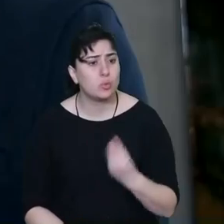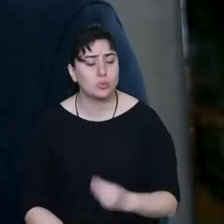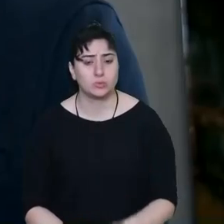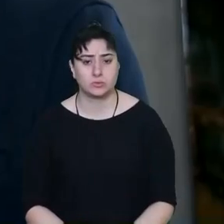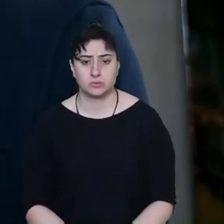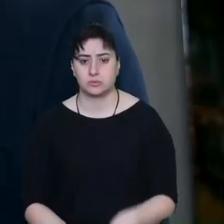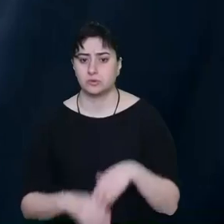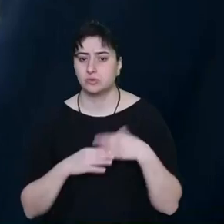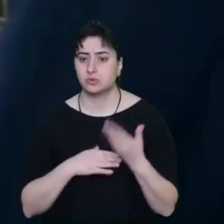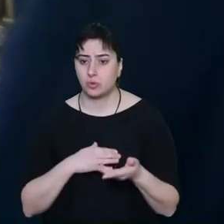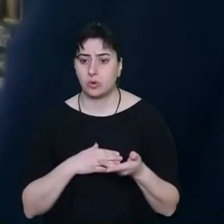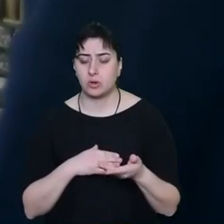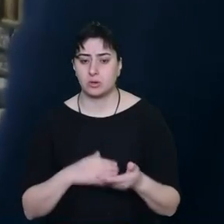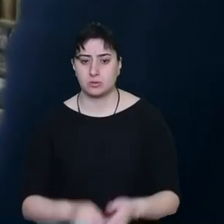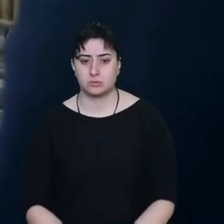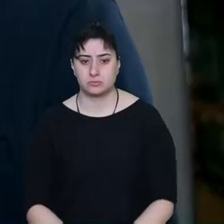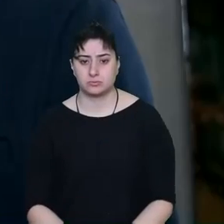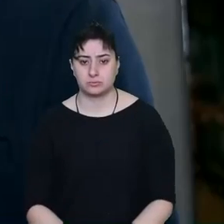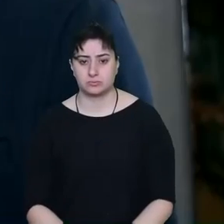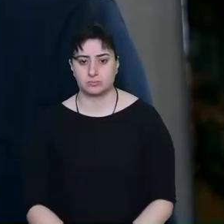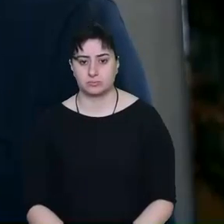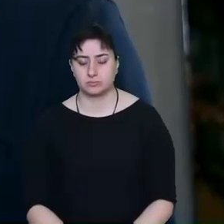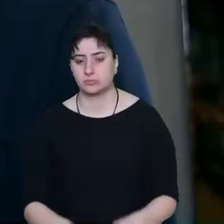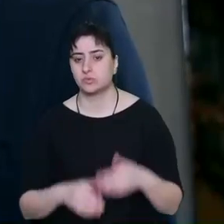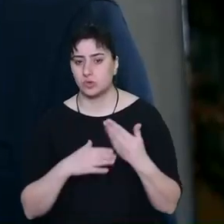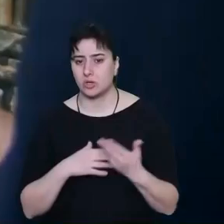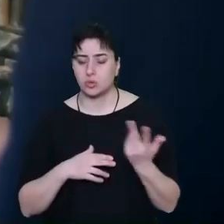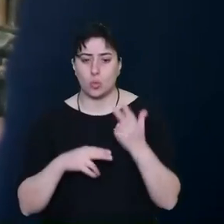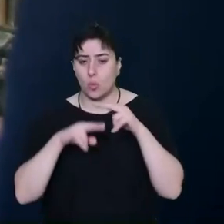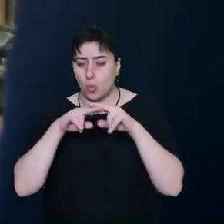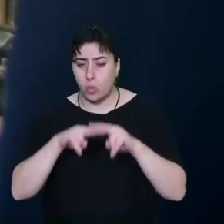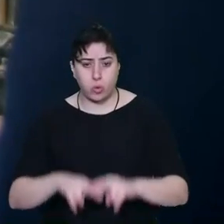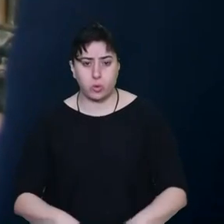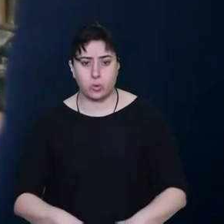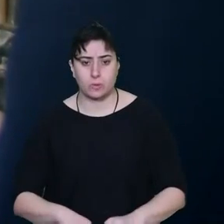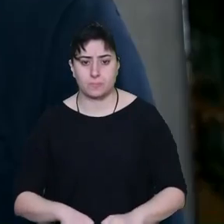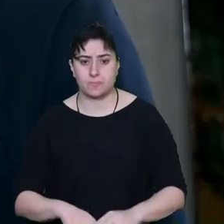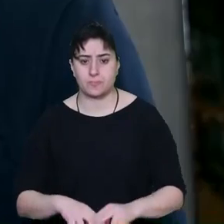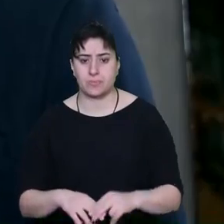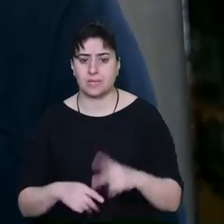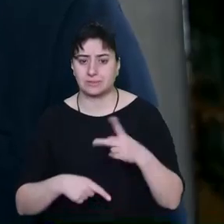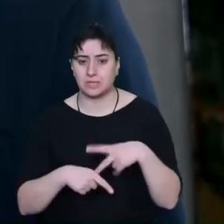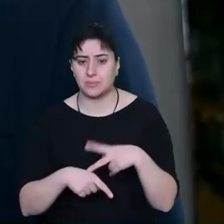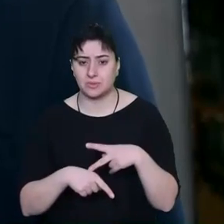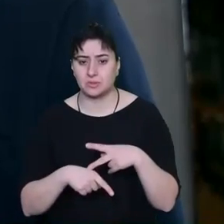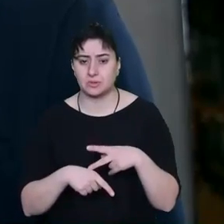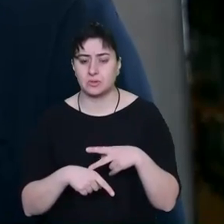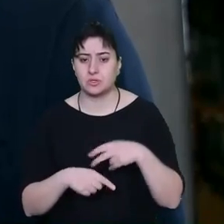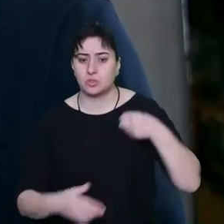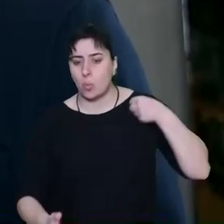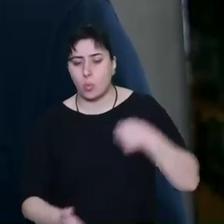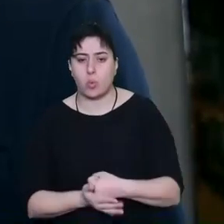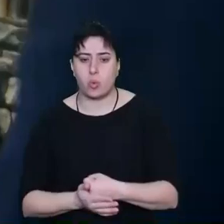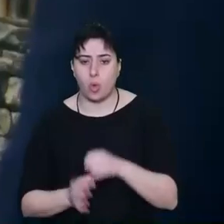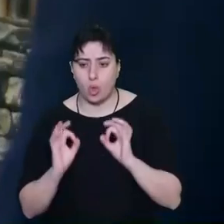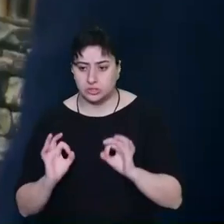Sonra Sarp'ın ağzı açık kaldı artık diyecek söz bulamıyor. Sonra hızla inerken Zemine... Zemine